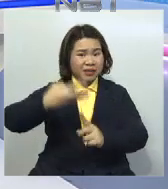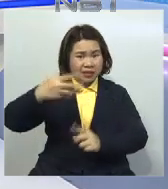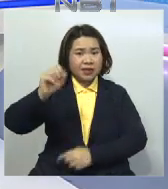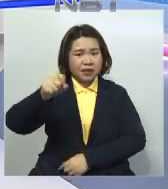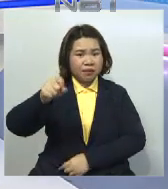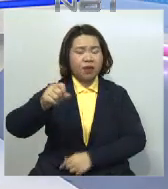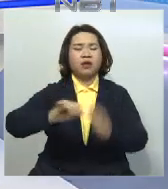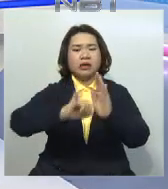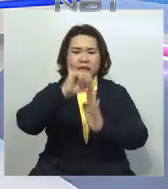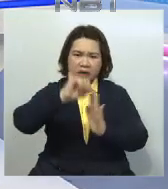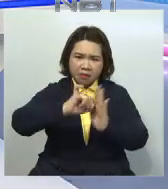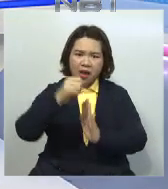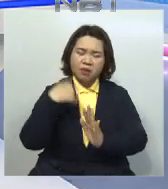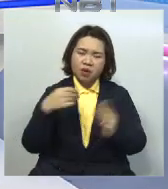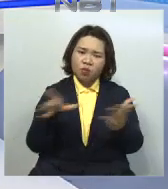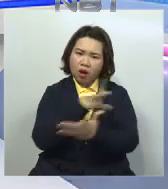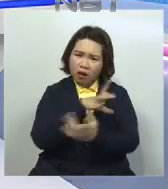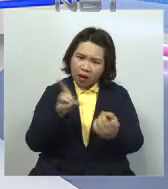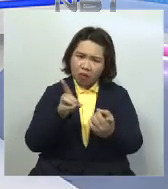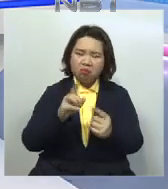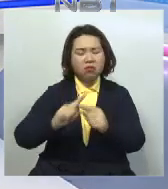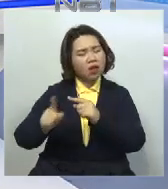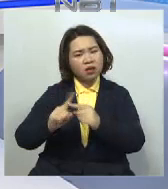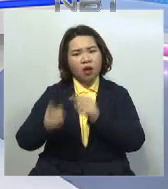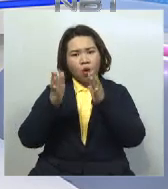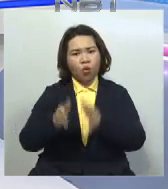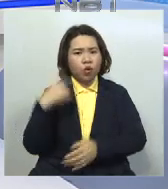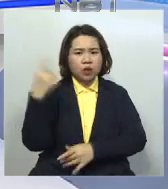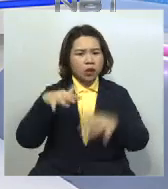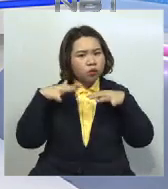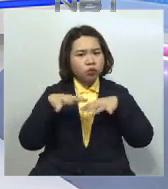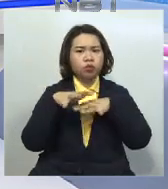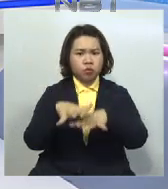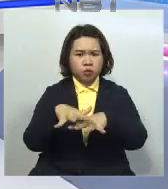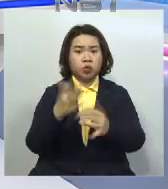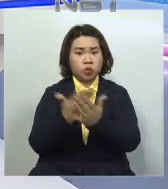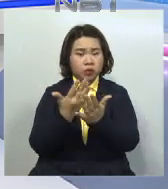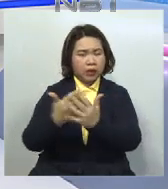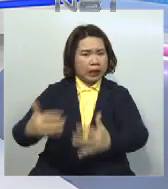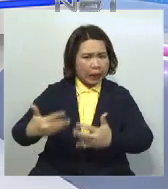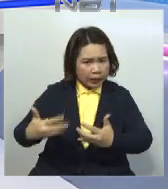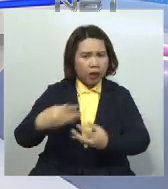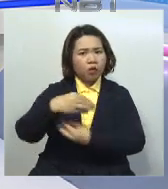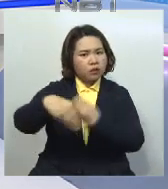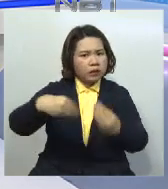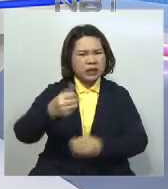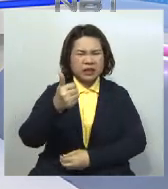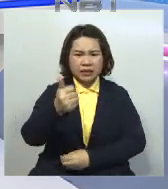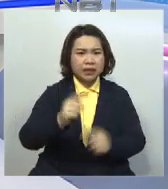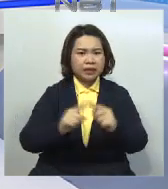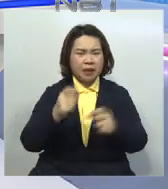ใหม่เองภาคเหนือเองเนี่ยเขามีวัฒนธรรมมีประเพณีที่ต้องบอกว่าดึงดูดนักท่องเที่ยวแต่ละปีเนี่ยเม็ดเงินเศรษฐกิจเนี่ยสูงมากแต่ปราก